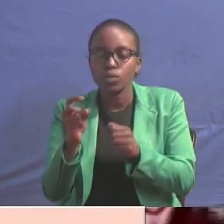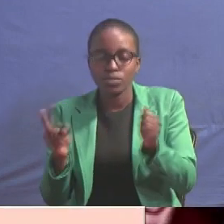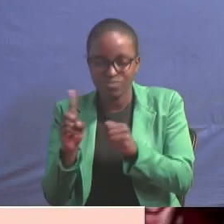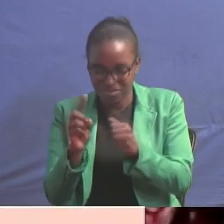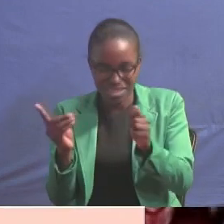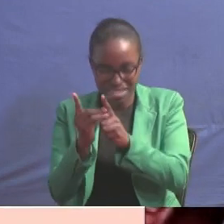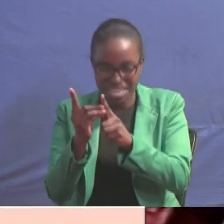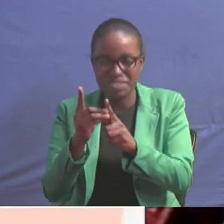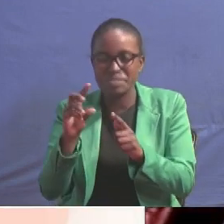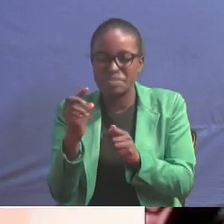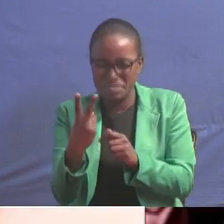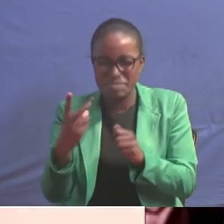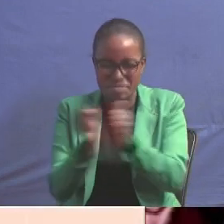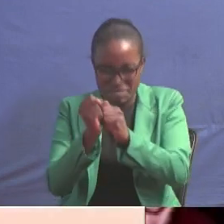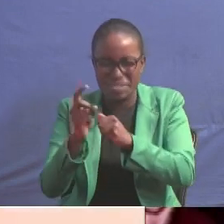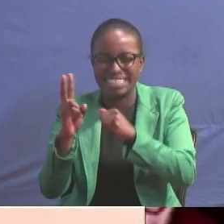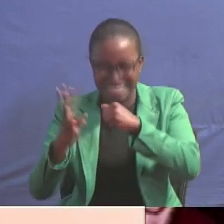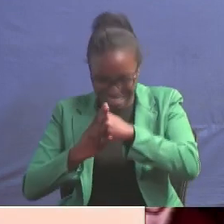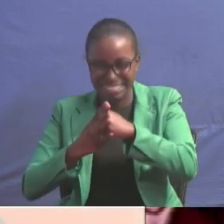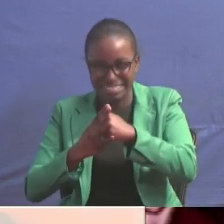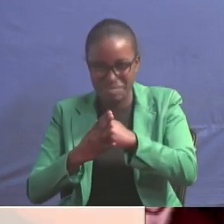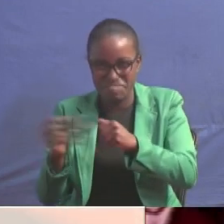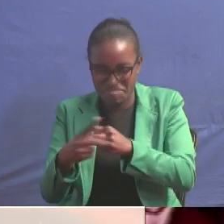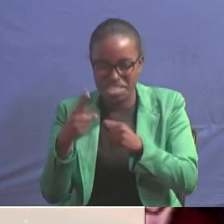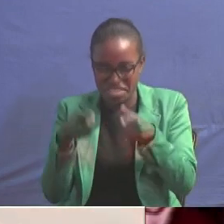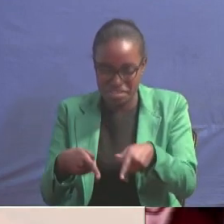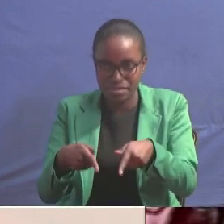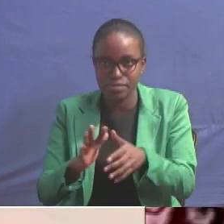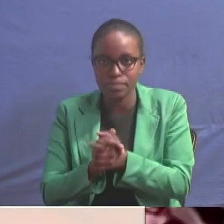tarehe 20 mwezi huu. Abdul Samad Mahmud, Runinga ya KU.